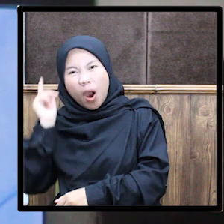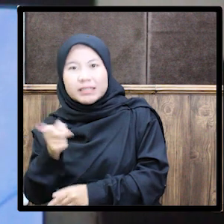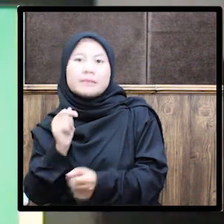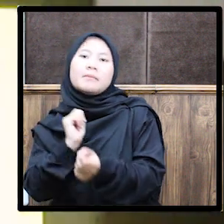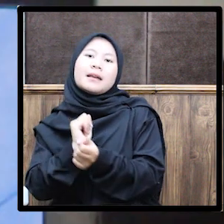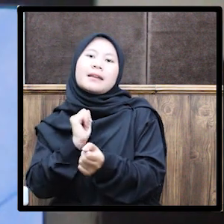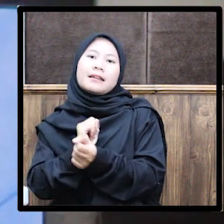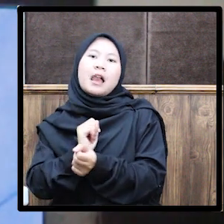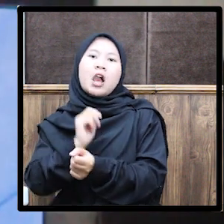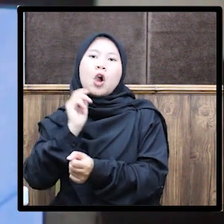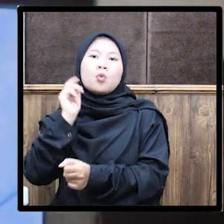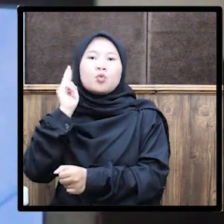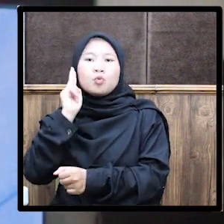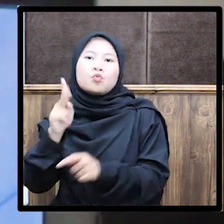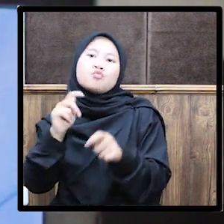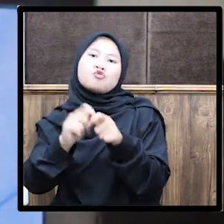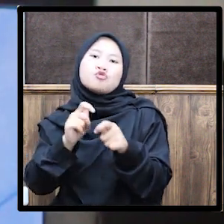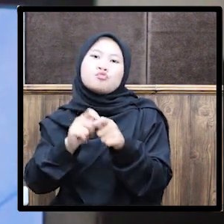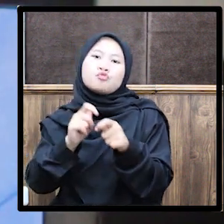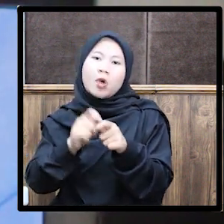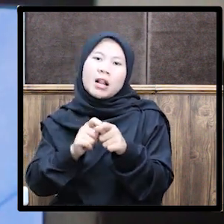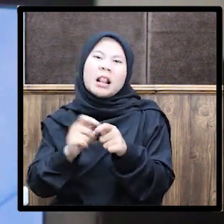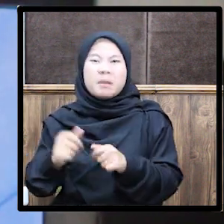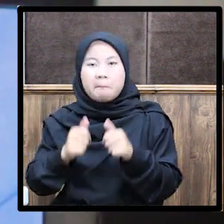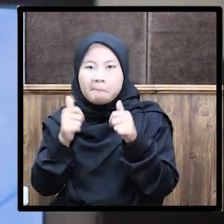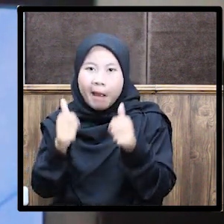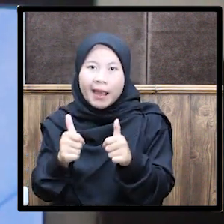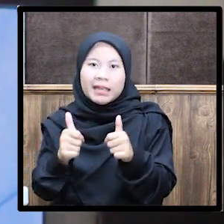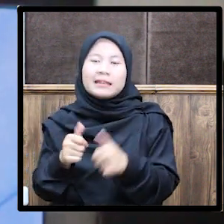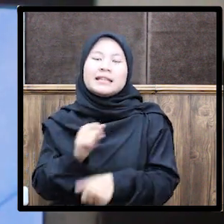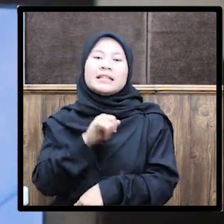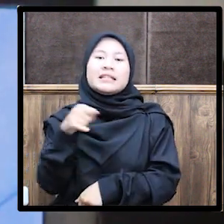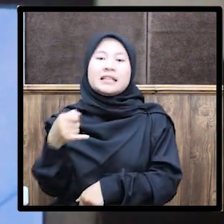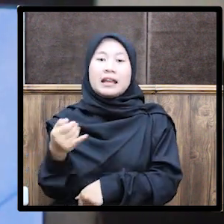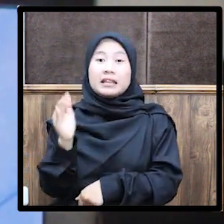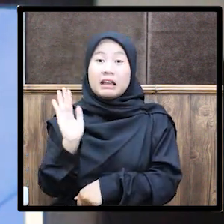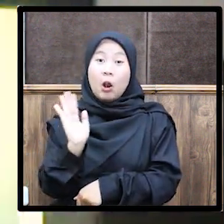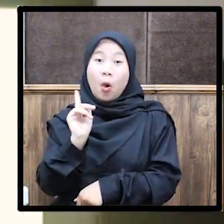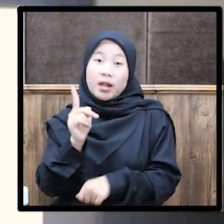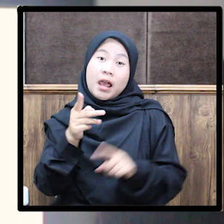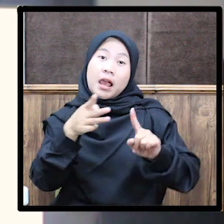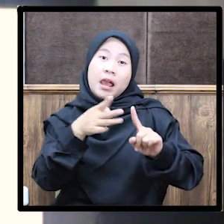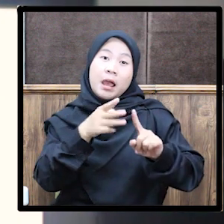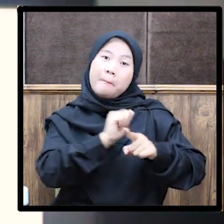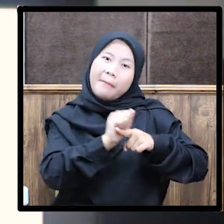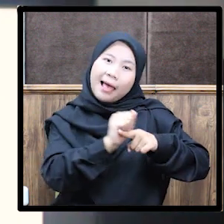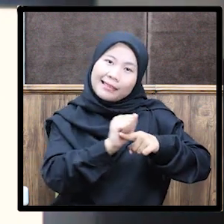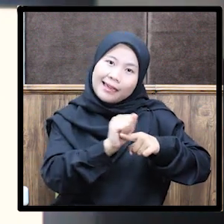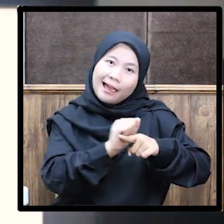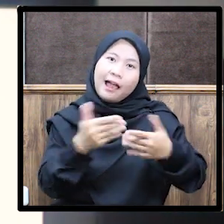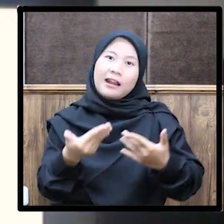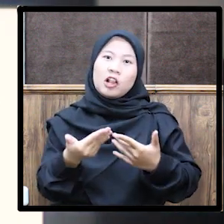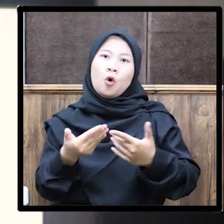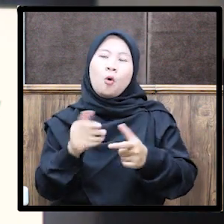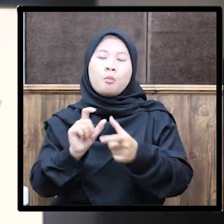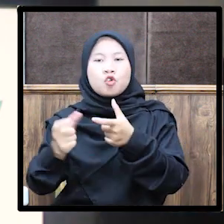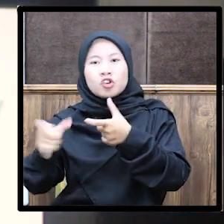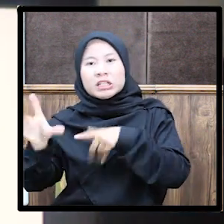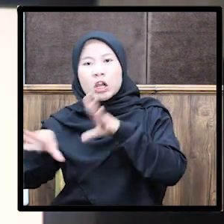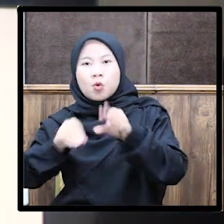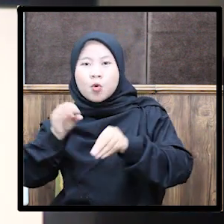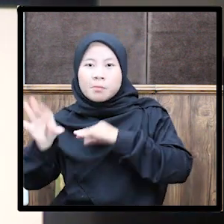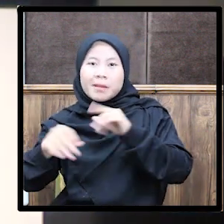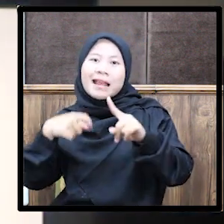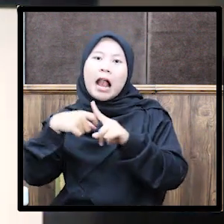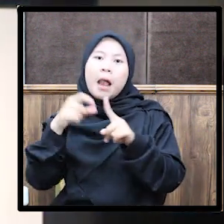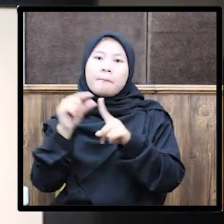harus selalu saya sampaikan. Makanya ketika BIMTEK, ketika proses rekrutmen KPPS,